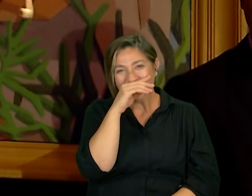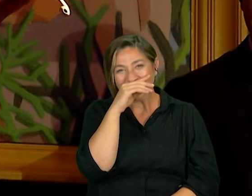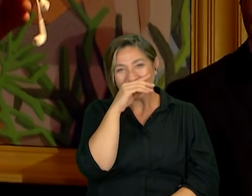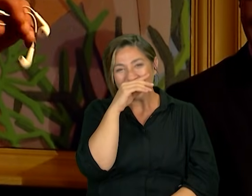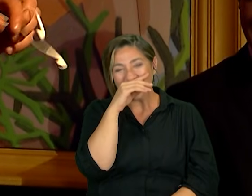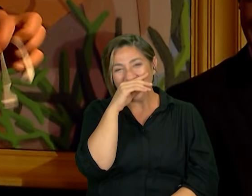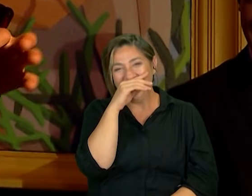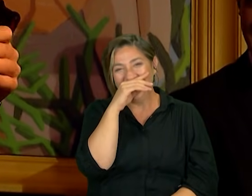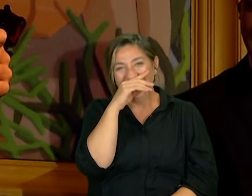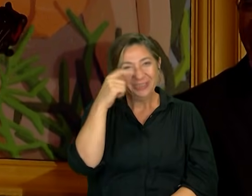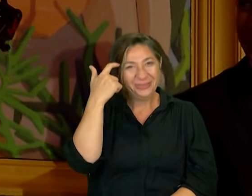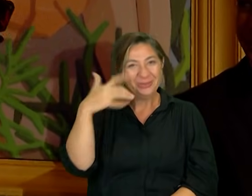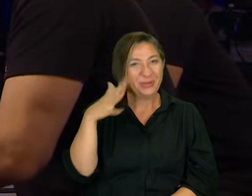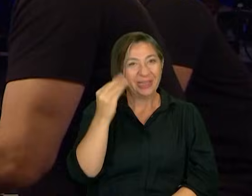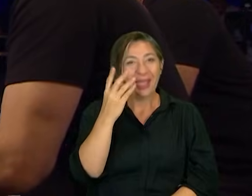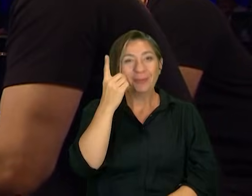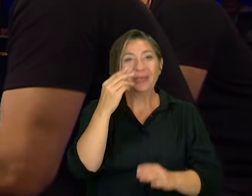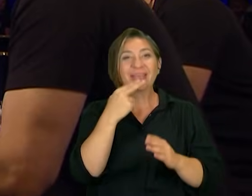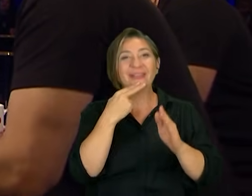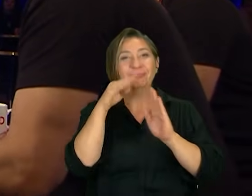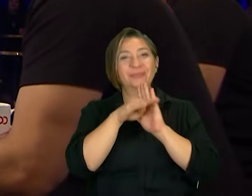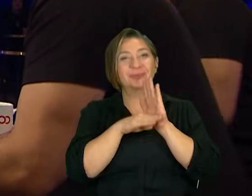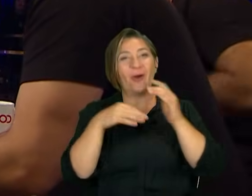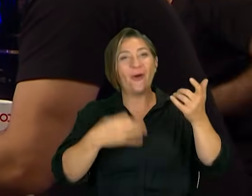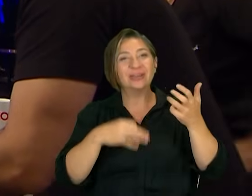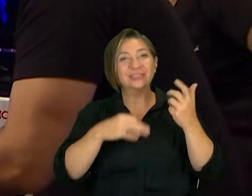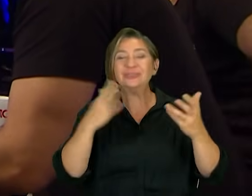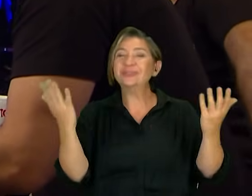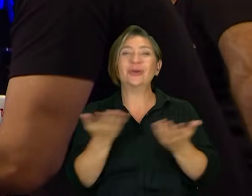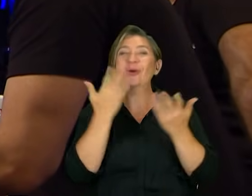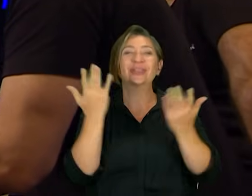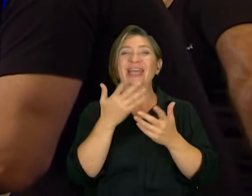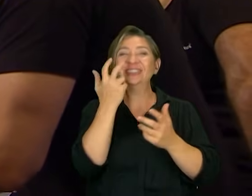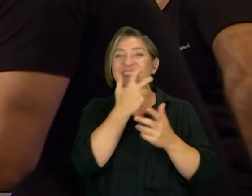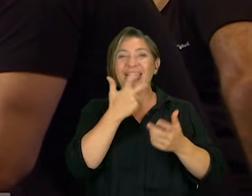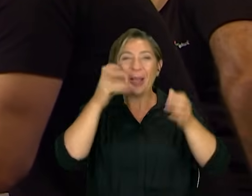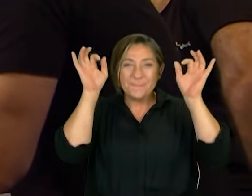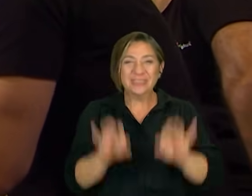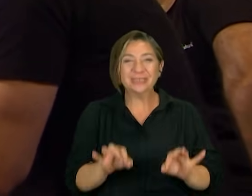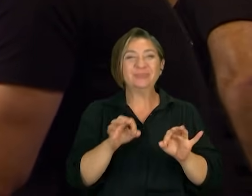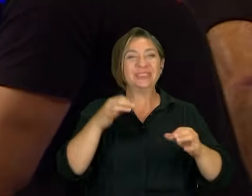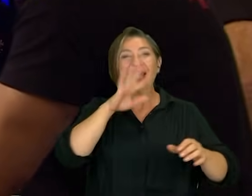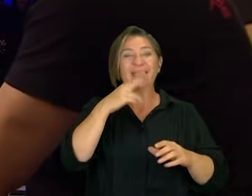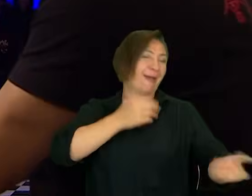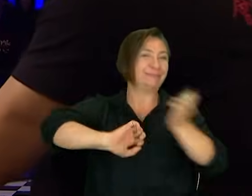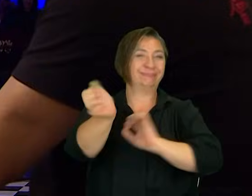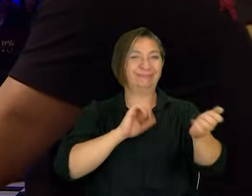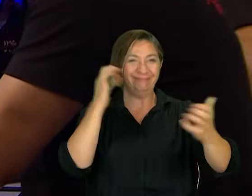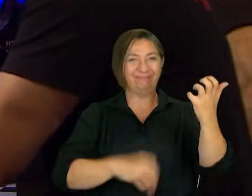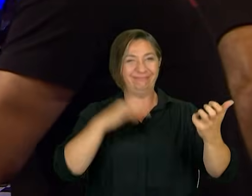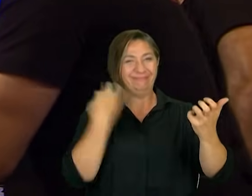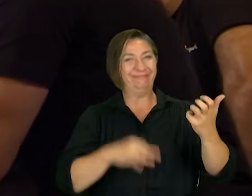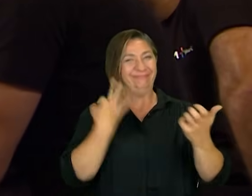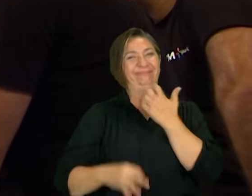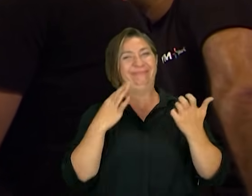Çok yani, onlar bence. Herhangi bir kadın programı orkestrası çoktan şarkıya başlamış ve sonunu getirmişti.